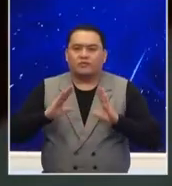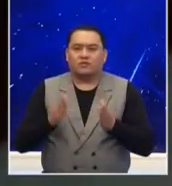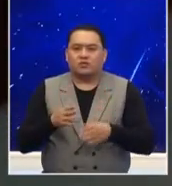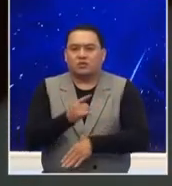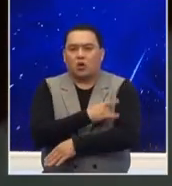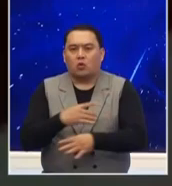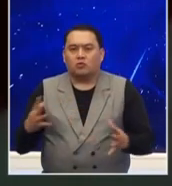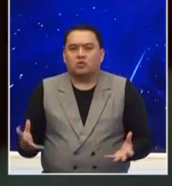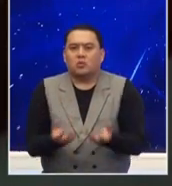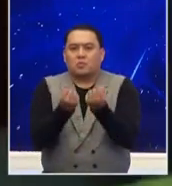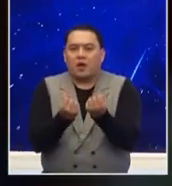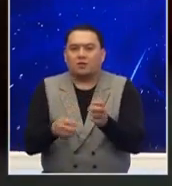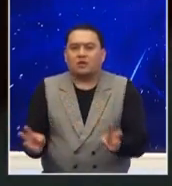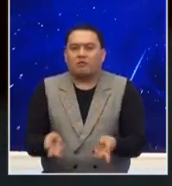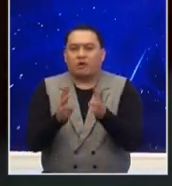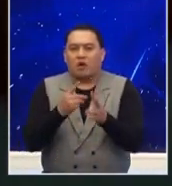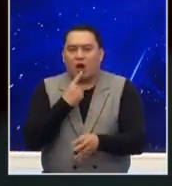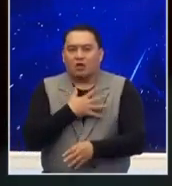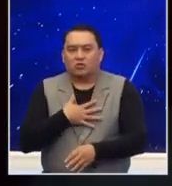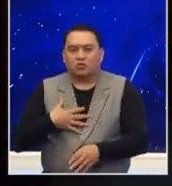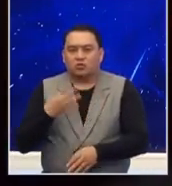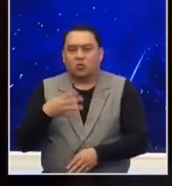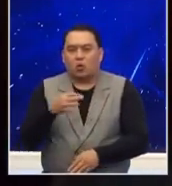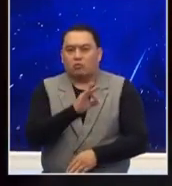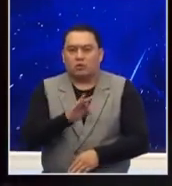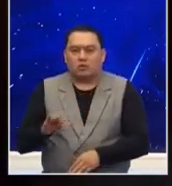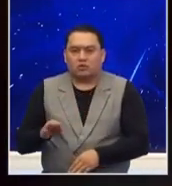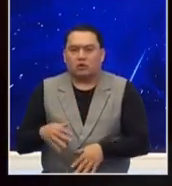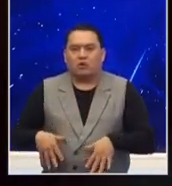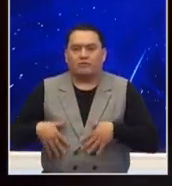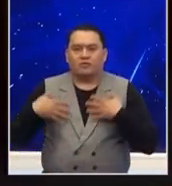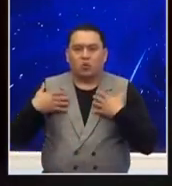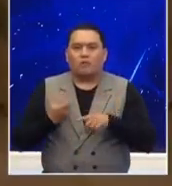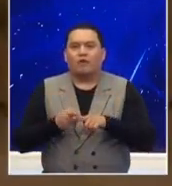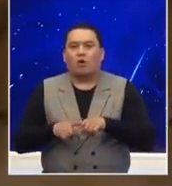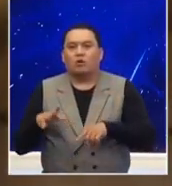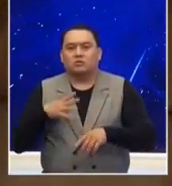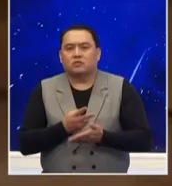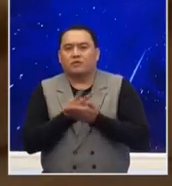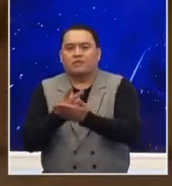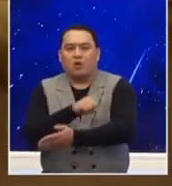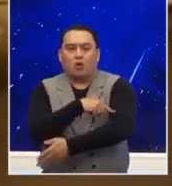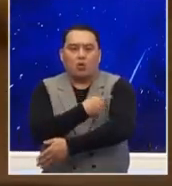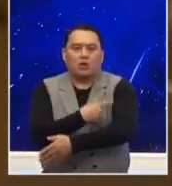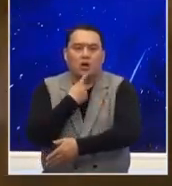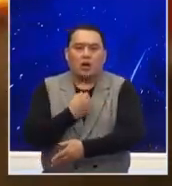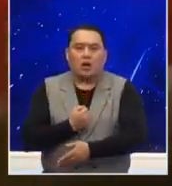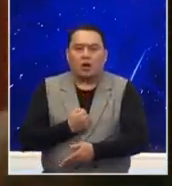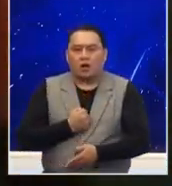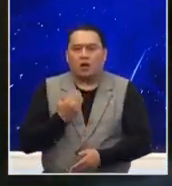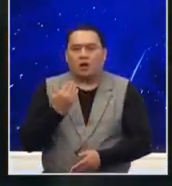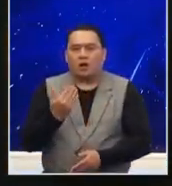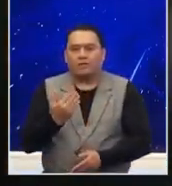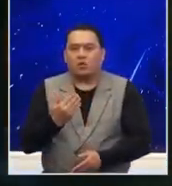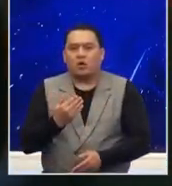пытавшийся спасти пациентов из огня, получил ожоги 40% поверхности тела. Он доставлен в военный госпиталь Королевы Астрид